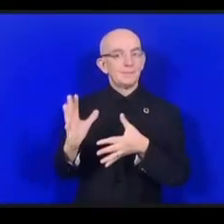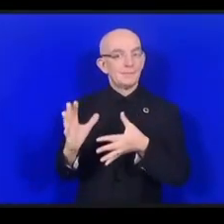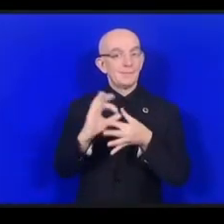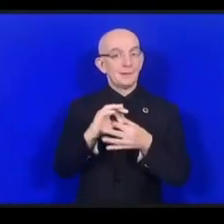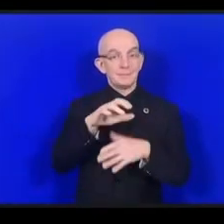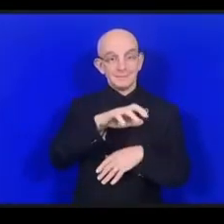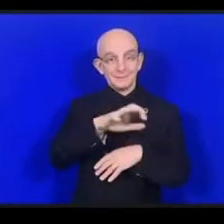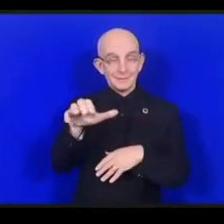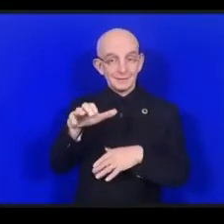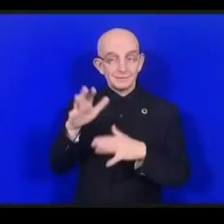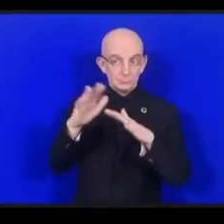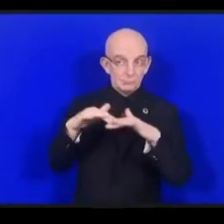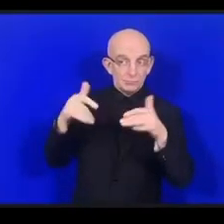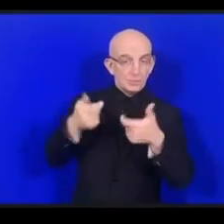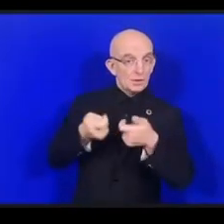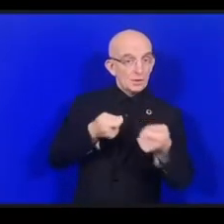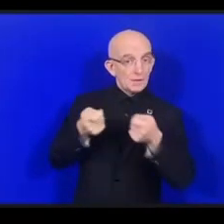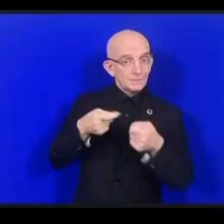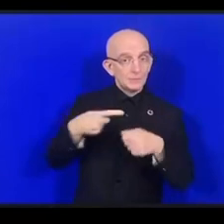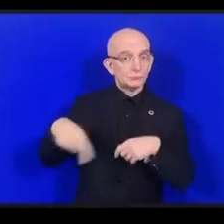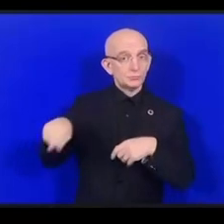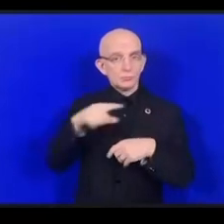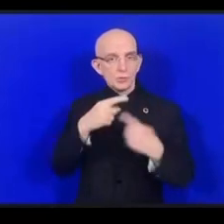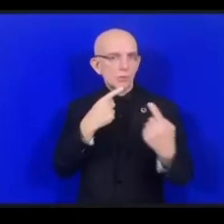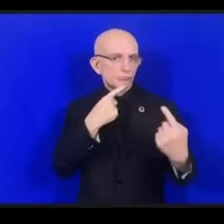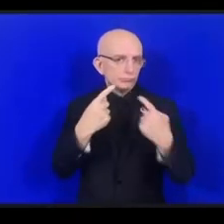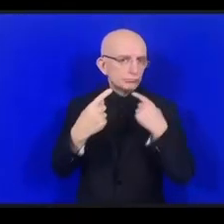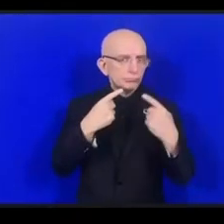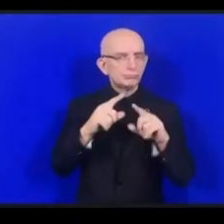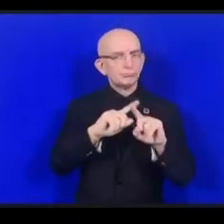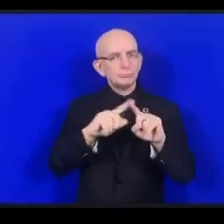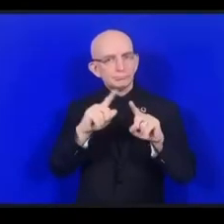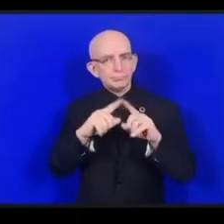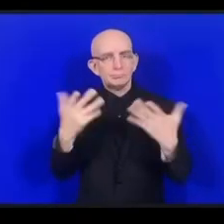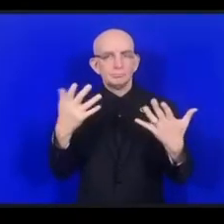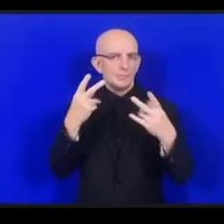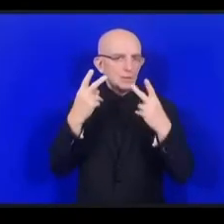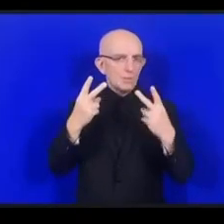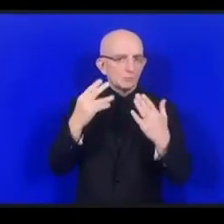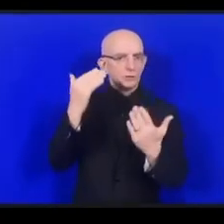教育的时候要遵循这样的准则。我们的 DC 有